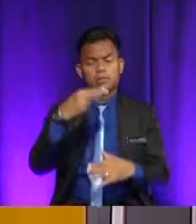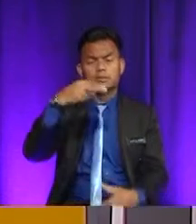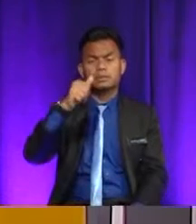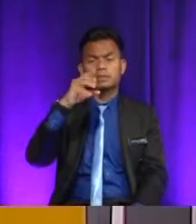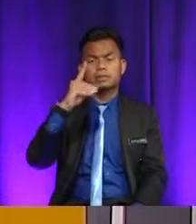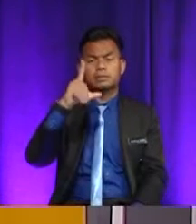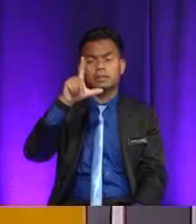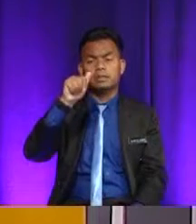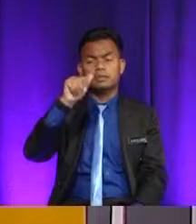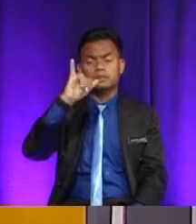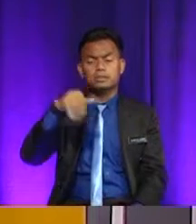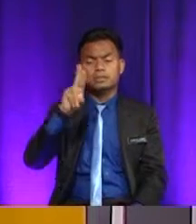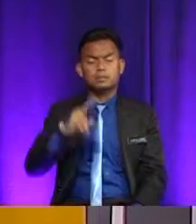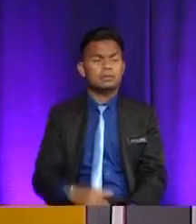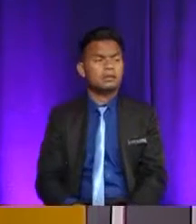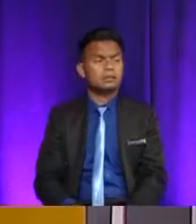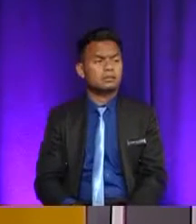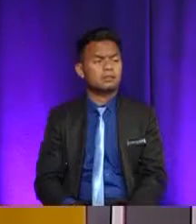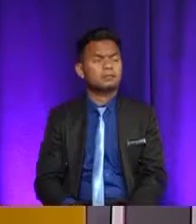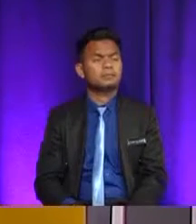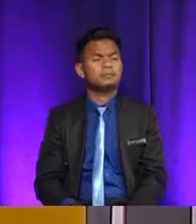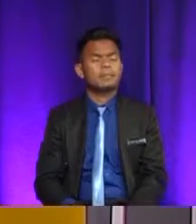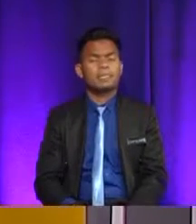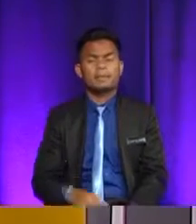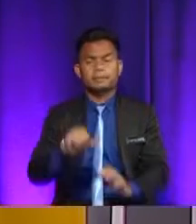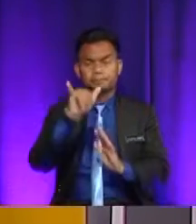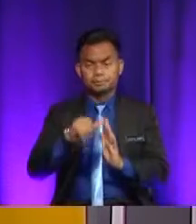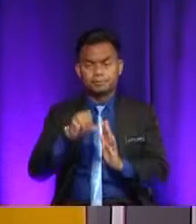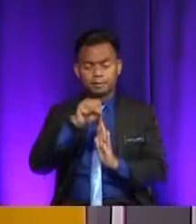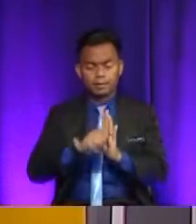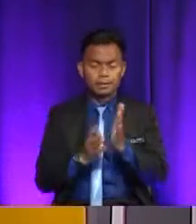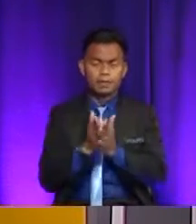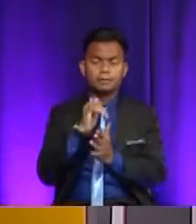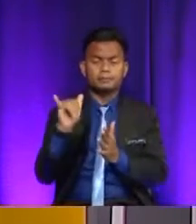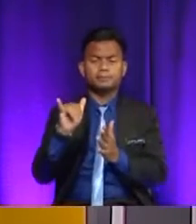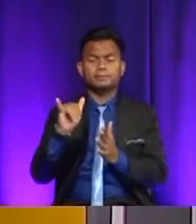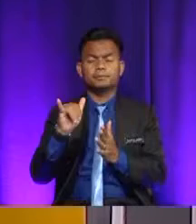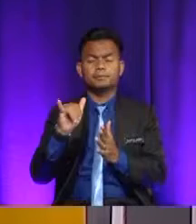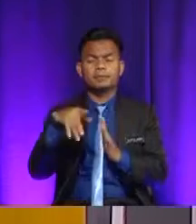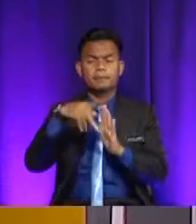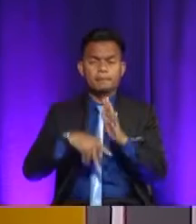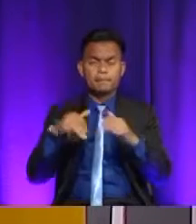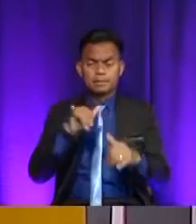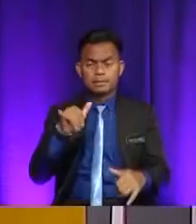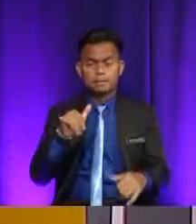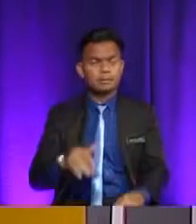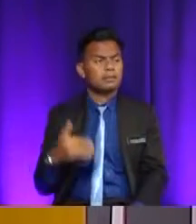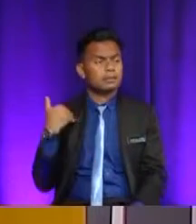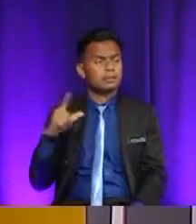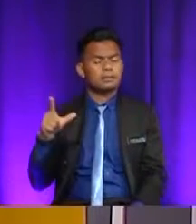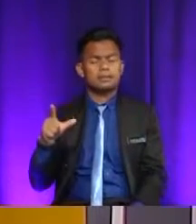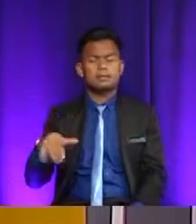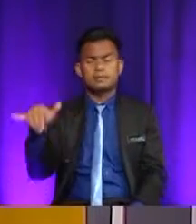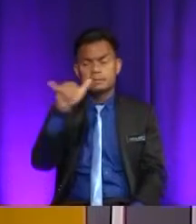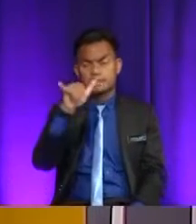seterusnya persamaan foto elektrik Einstein adalah selaras dengan prinsip Keabadian tenaga Tadi saya udah